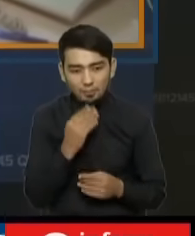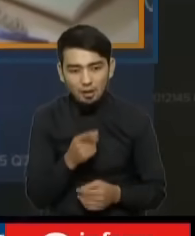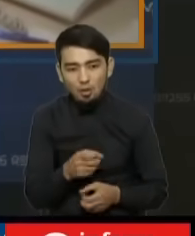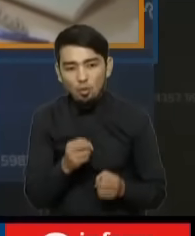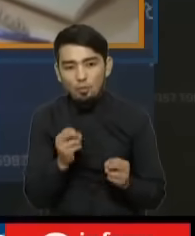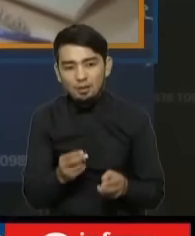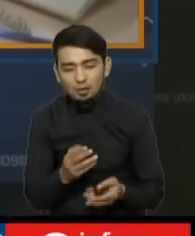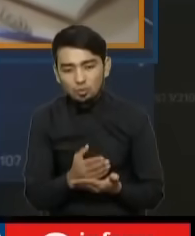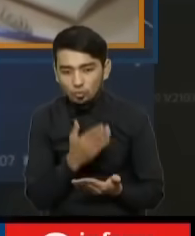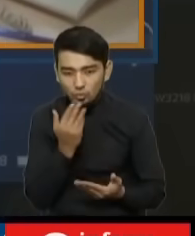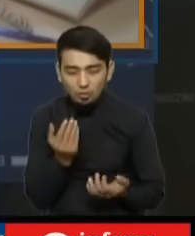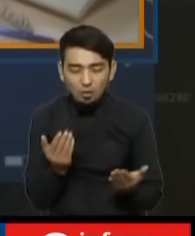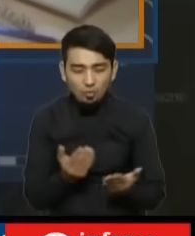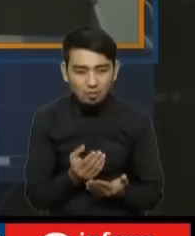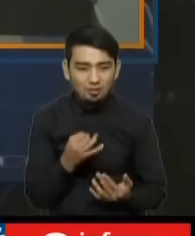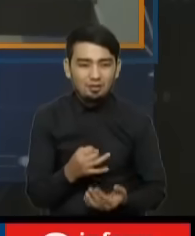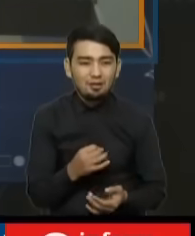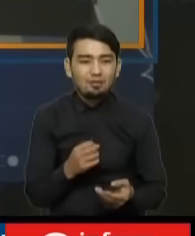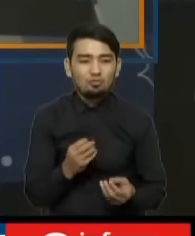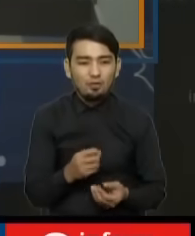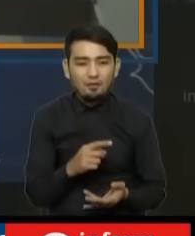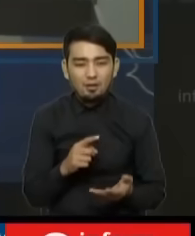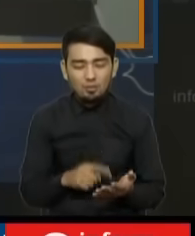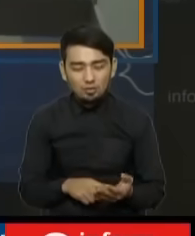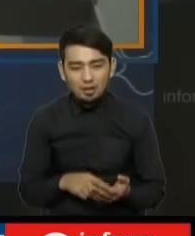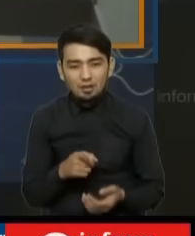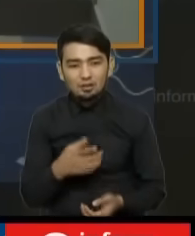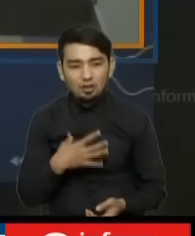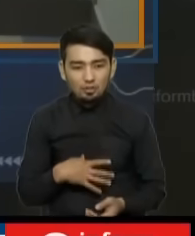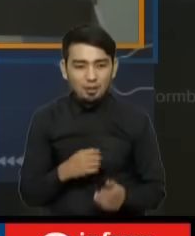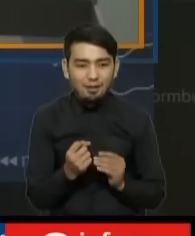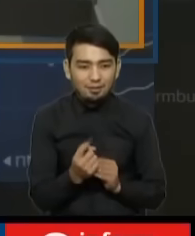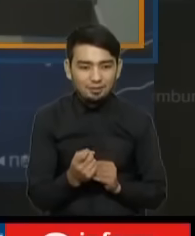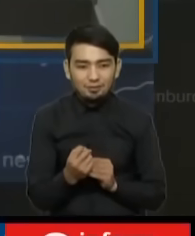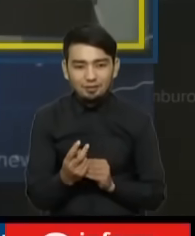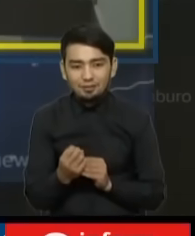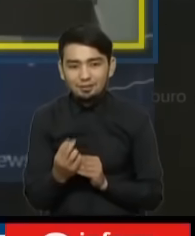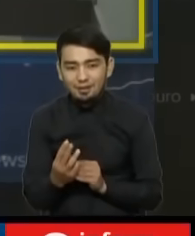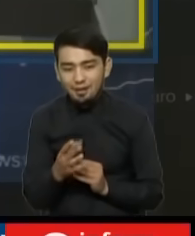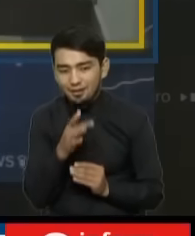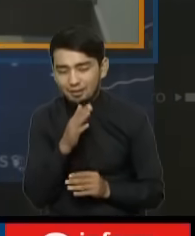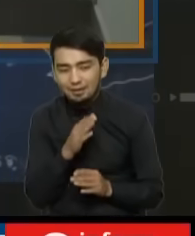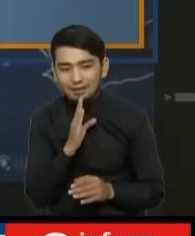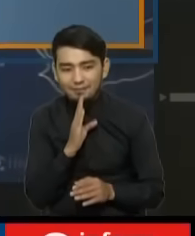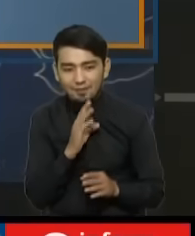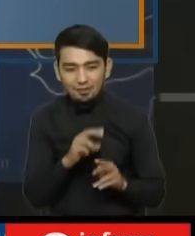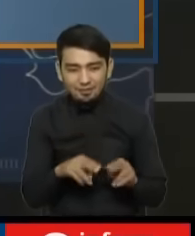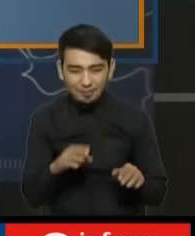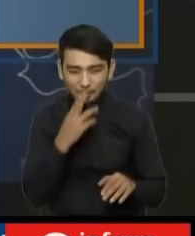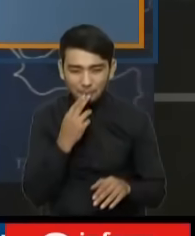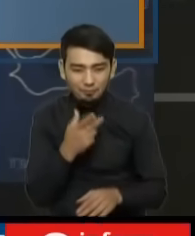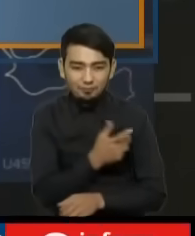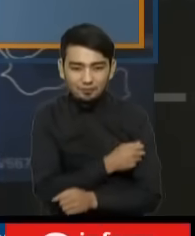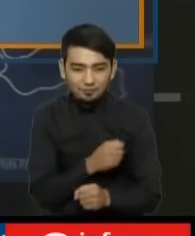қауіпсіздігі қандай, және де тағы да сұрақ қояды, неге 11, 12, 13 жасар қыздарға салынады, және де